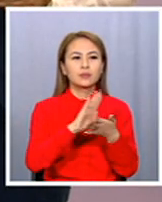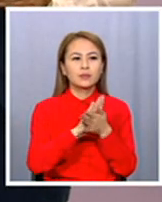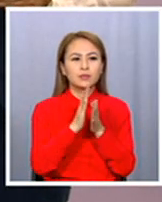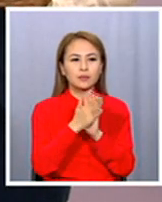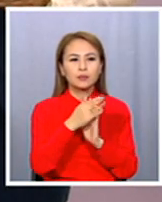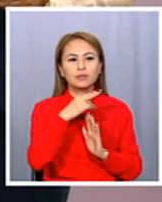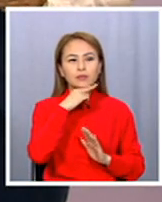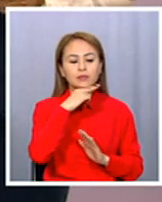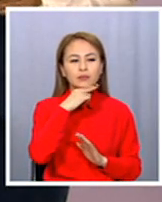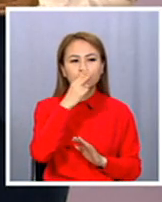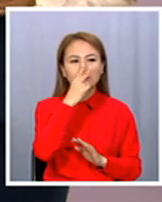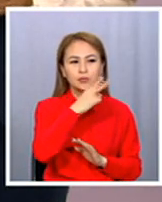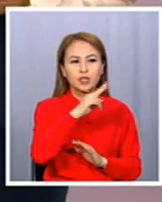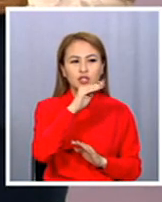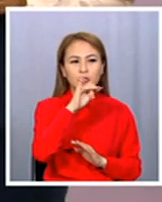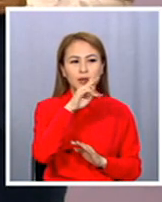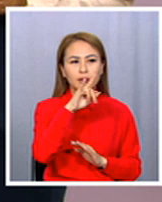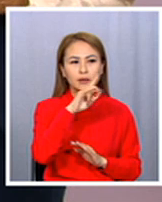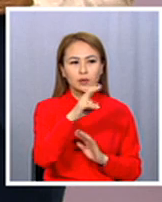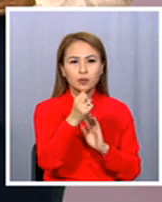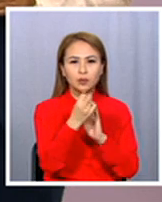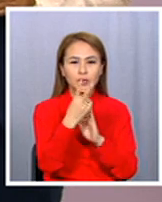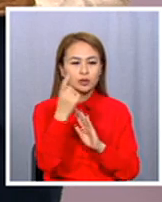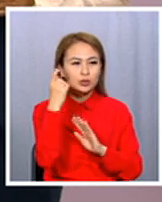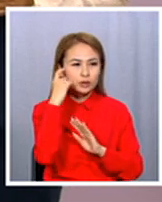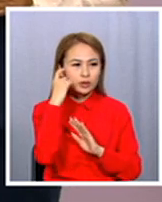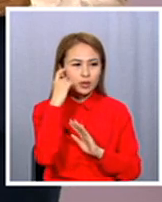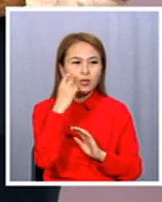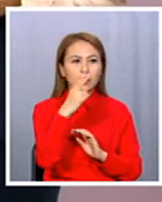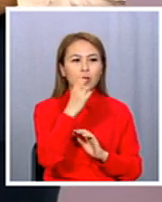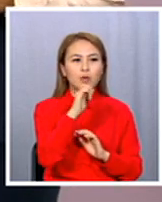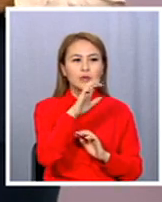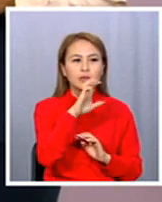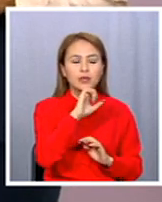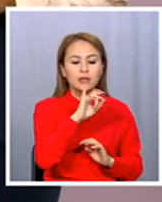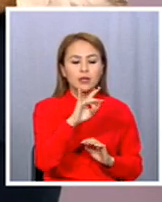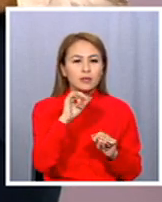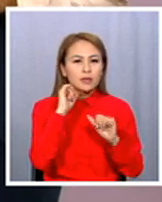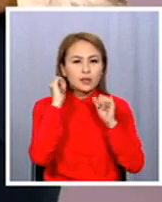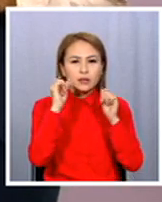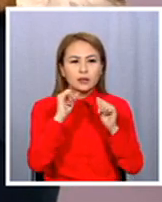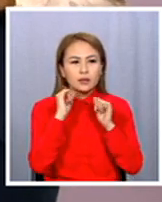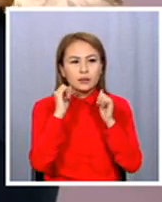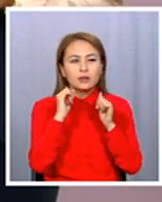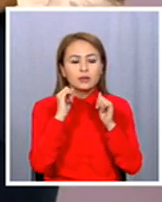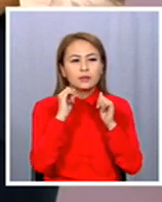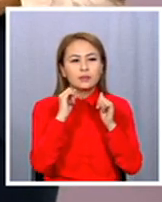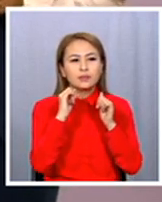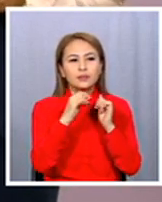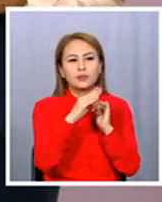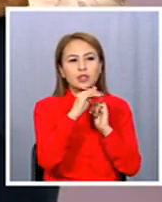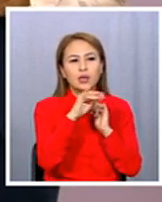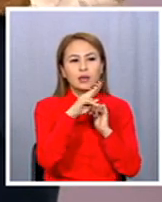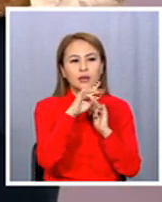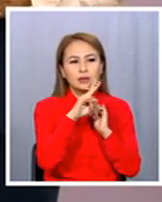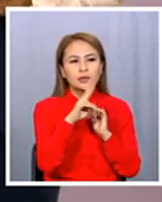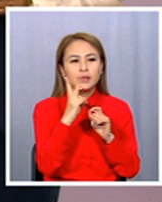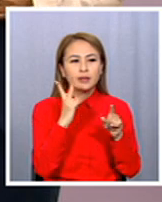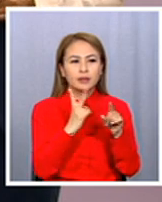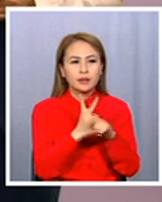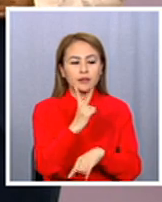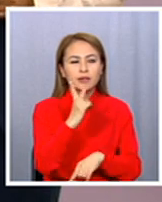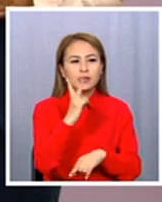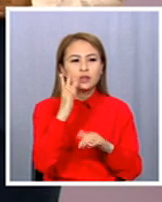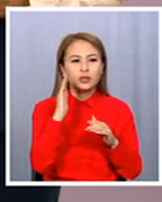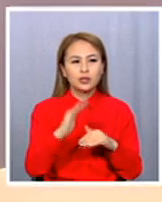аударыңдар. Жарқын 12 жаста, Кәусәр белгісіз. Жарқыннан 2 есе